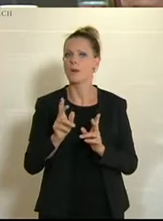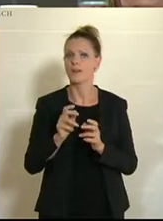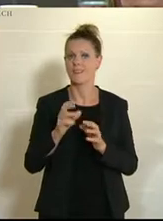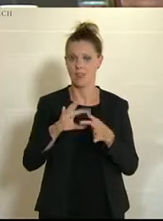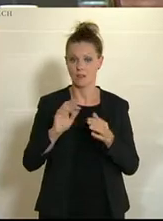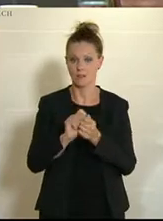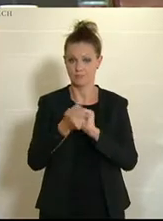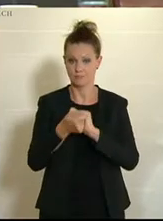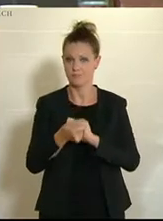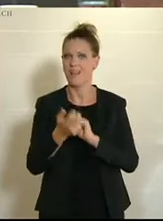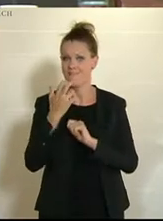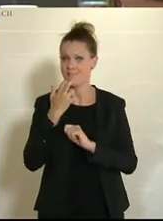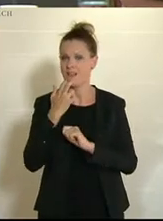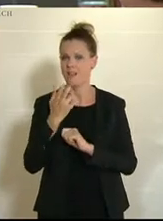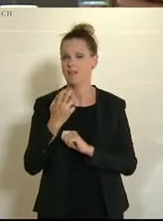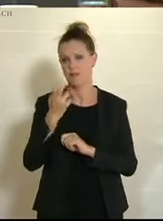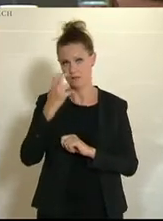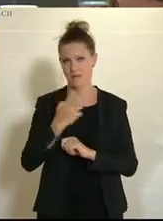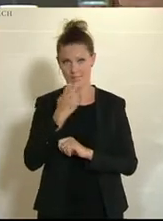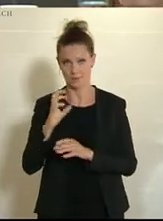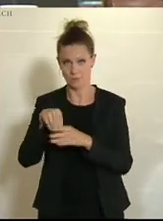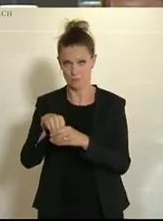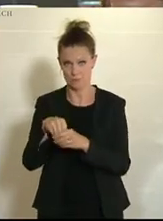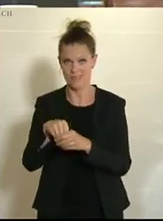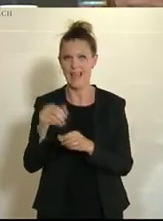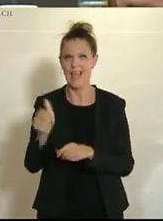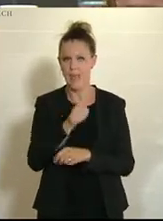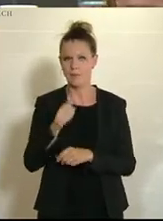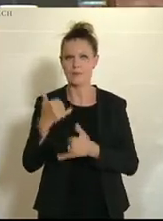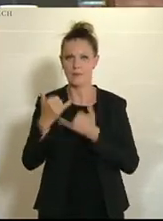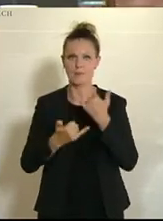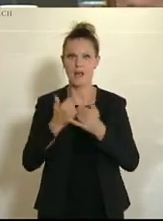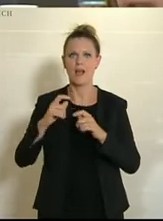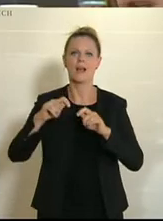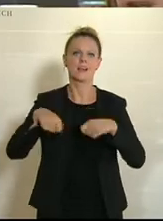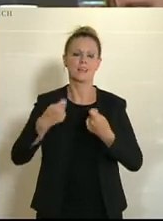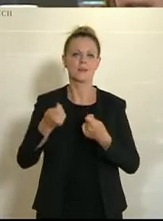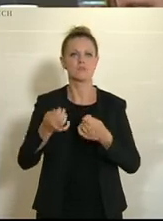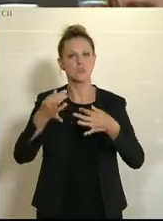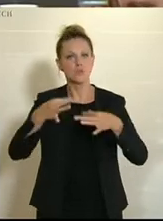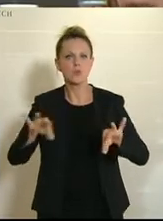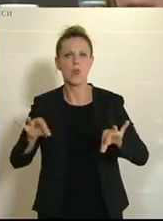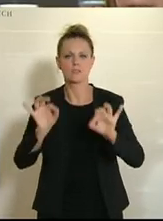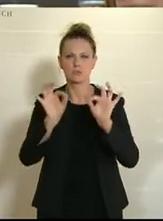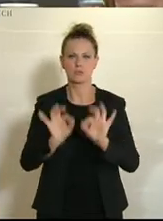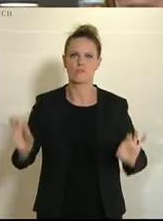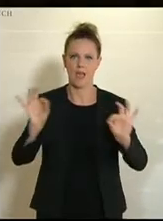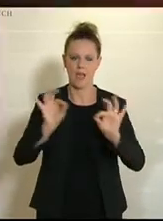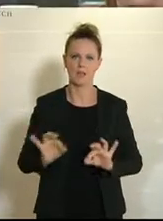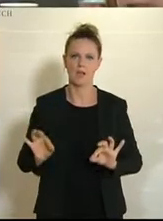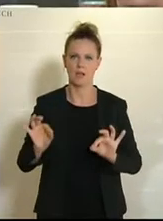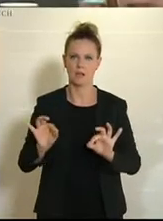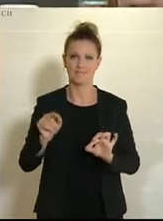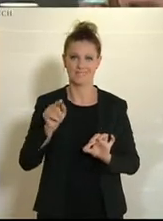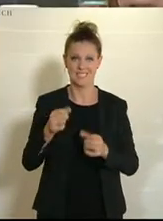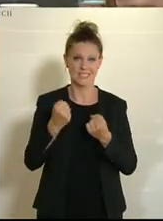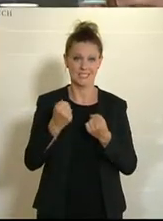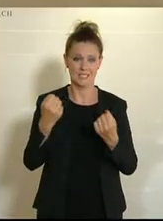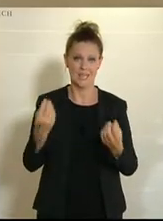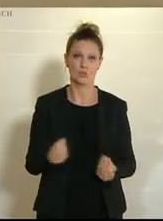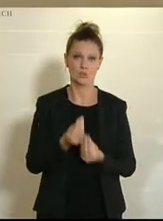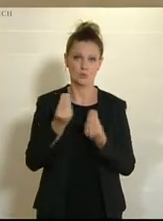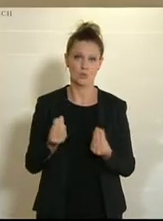die katholisch werden wollen. Und da gibt es einmal im Jahr eine Zulassungsfeier. Und sie sagen, dass sie diese Zulassungsfeier aus